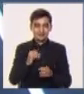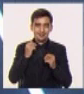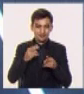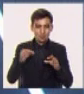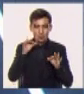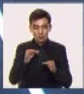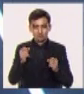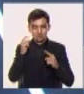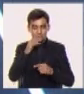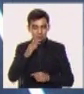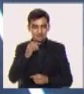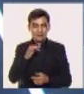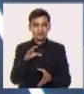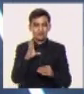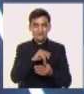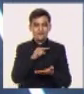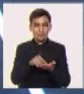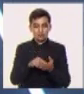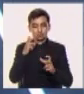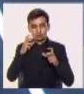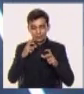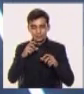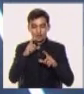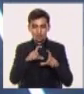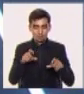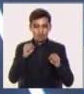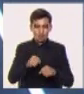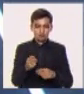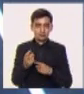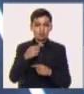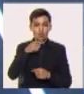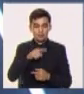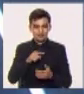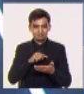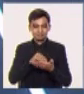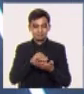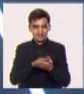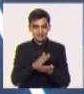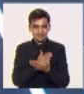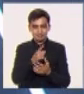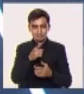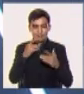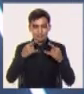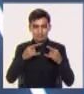внешнеполитического ведомства. По всем вопросам студенты могут обратиться по номерам телефонов, которые указаны на экране.